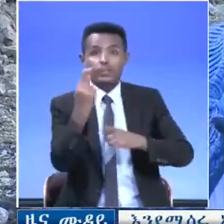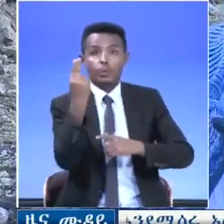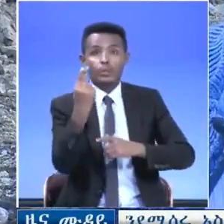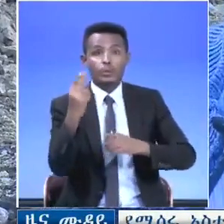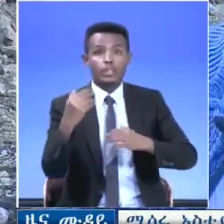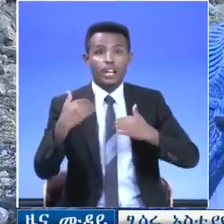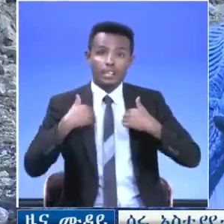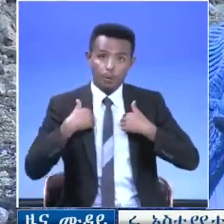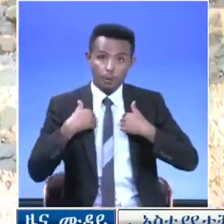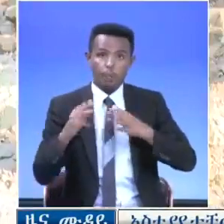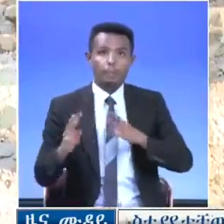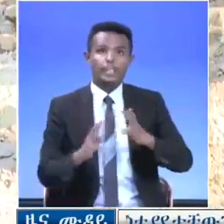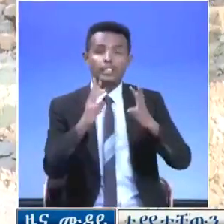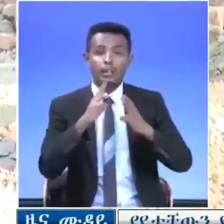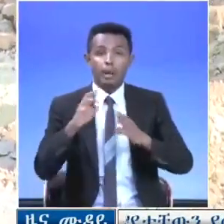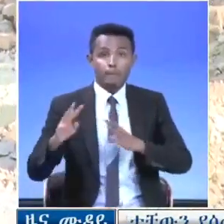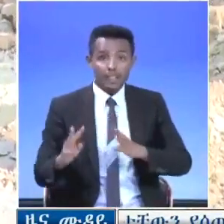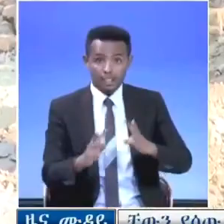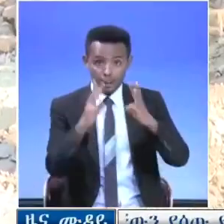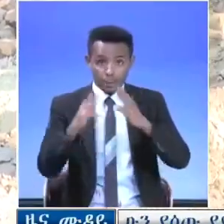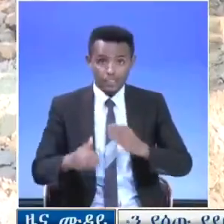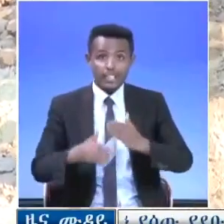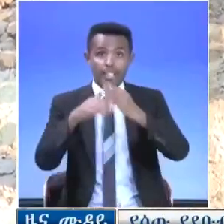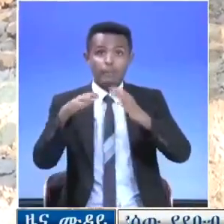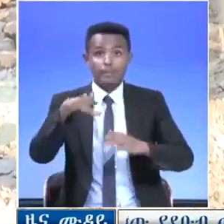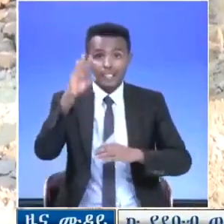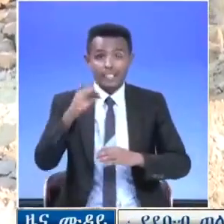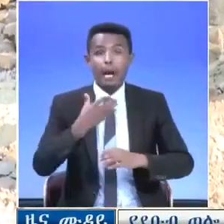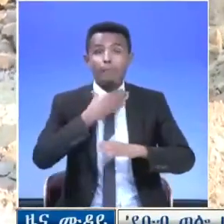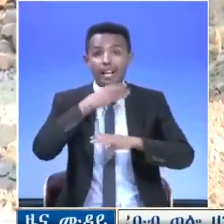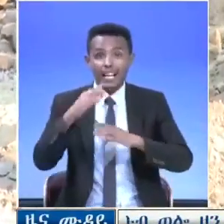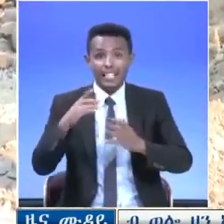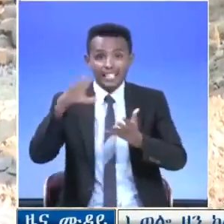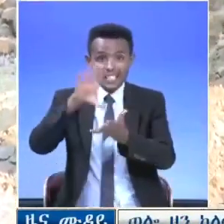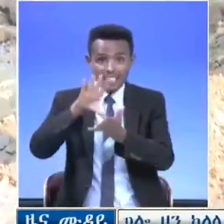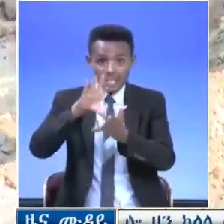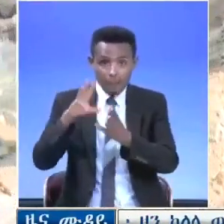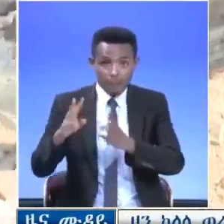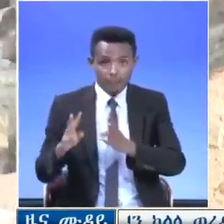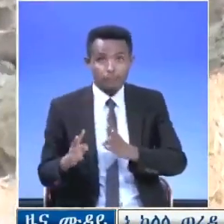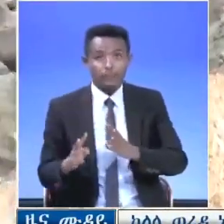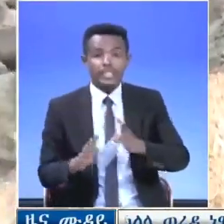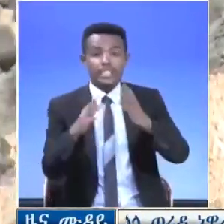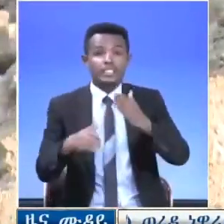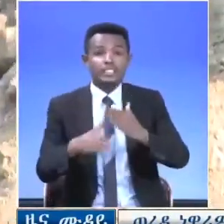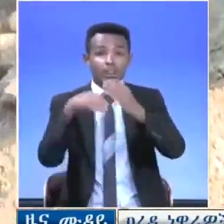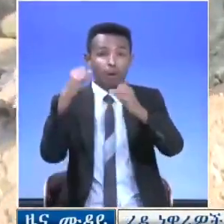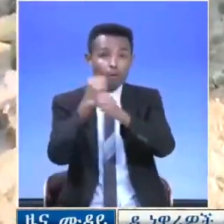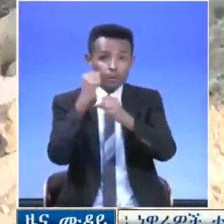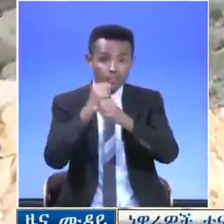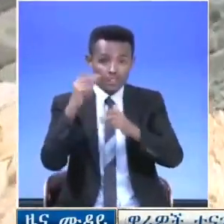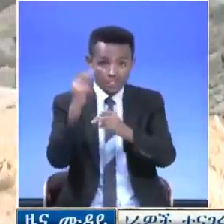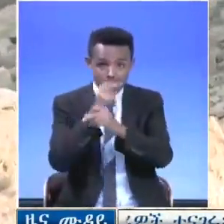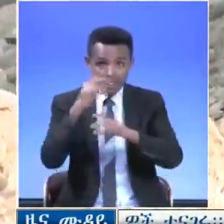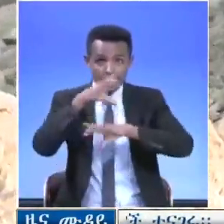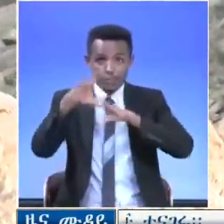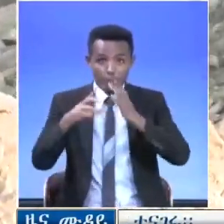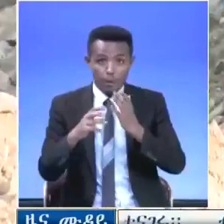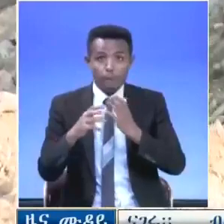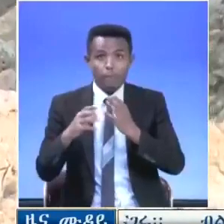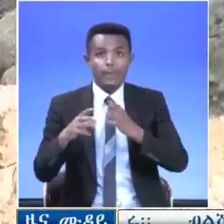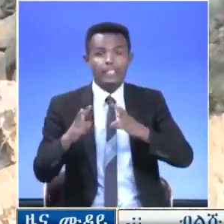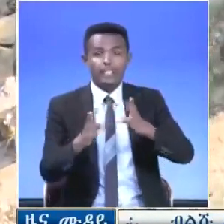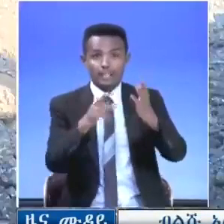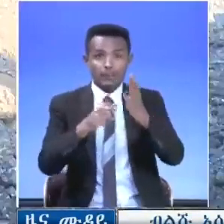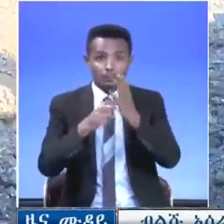ያለው መንገድ ነው። መንገዱን እየገነባ የሚገኘው የአማራ ገጠር መንገድ ስራዎች ድርጅት ከክልሉ መንገድና ትራንስፖርት ቢሮ ጋር በገባው ውል